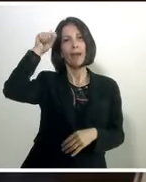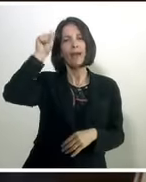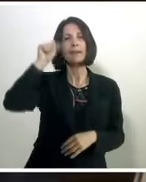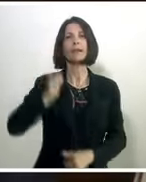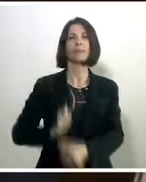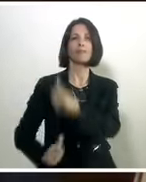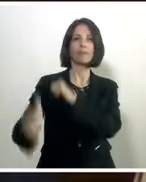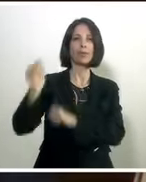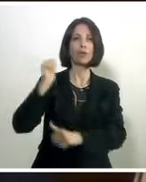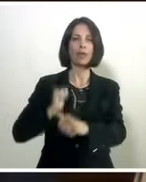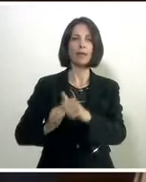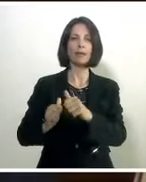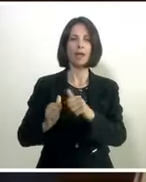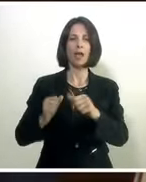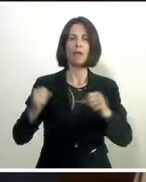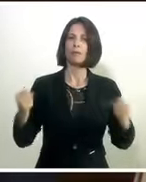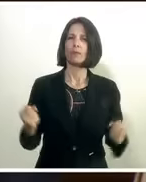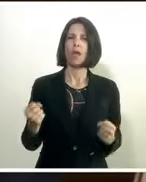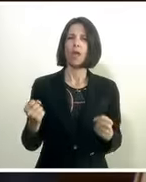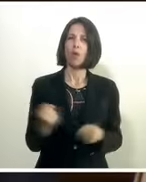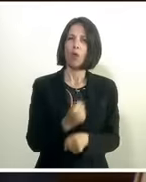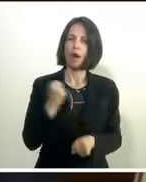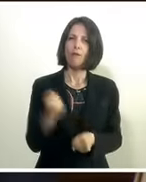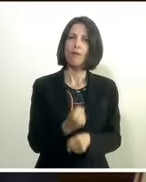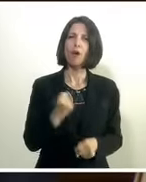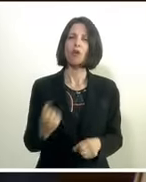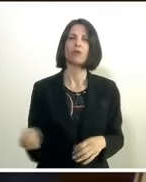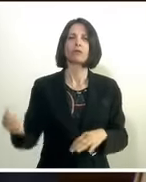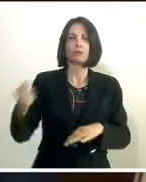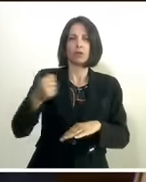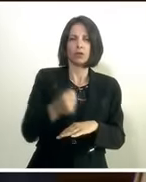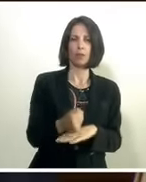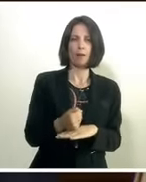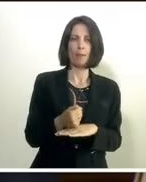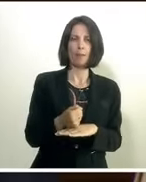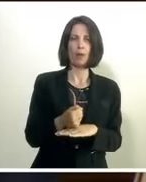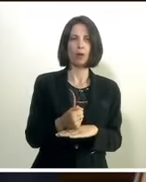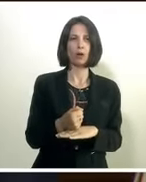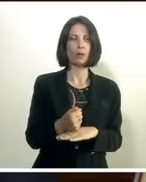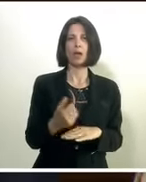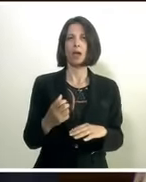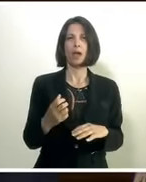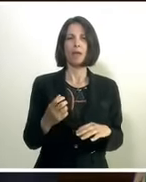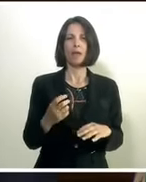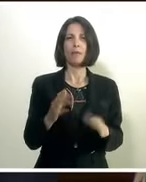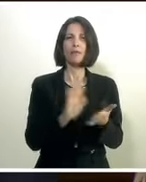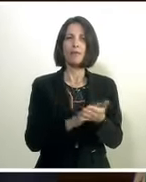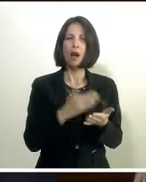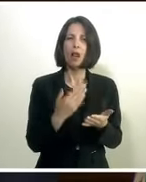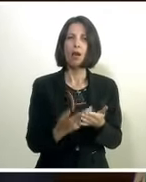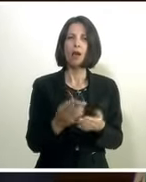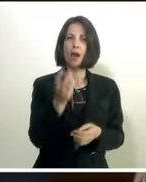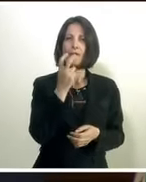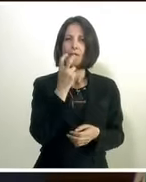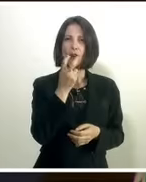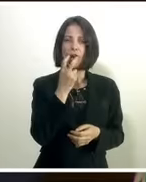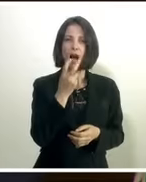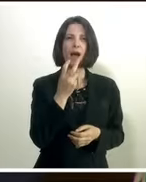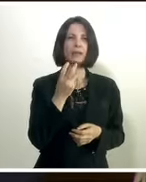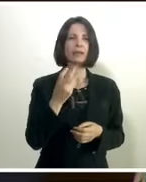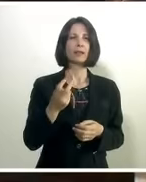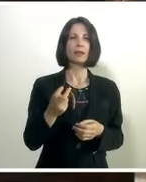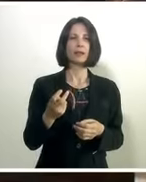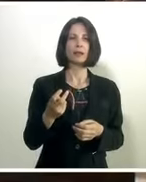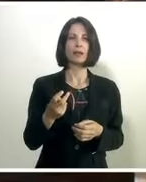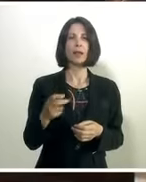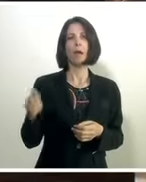in parte si sovrappone Esso personalità di incommensurabile valore come gli avvocati costituenti sardisti azionisti